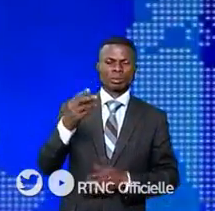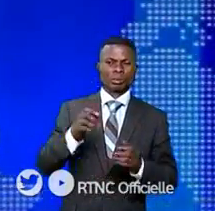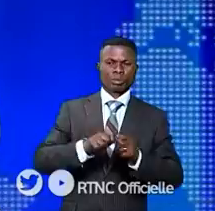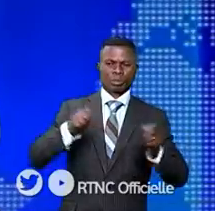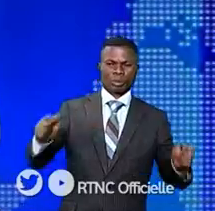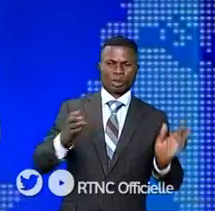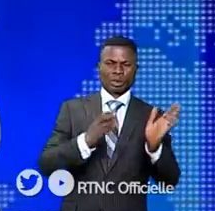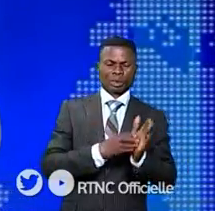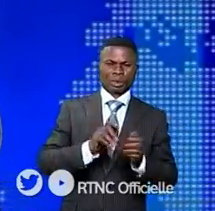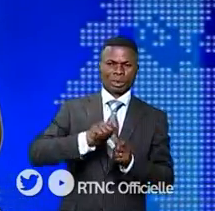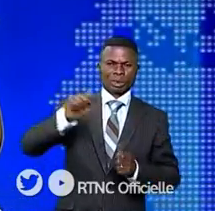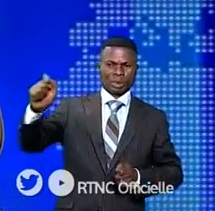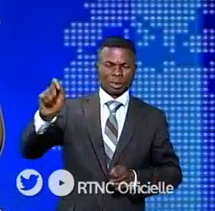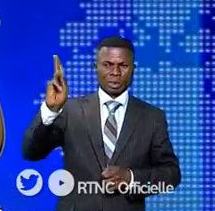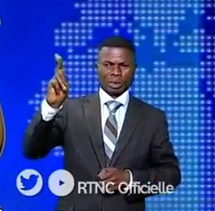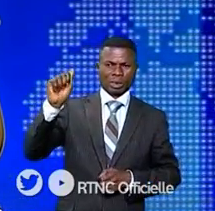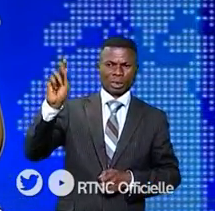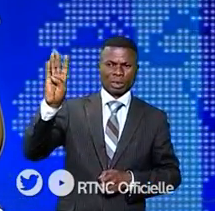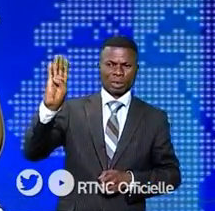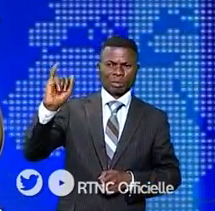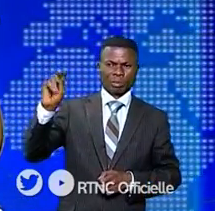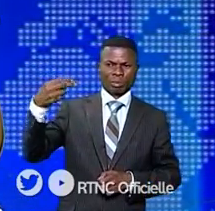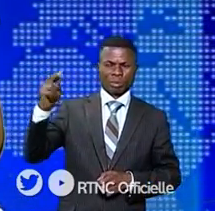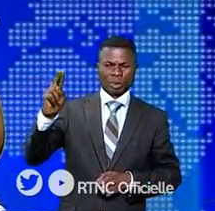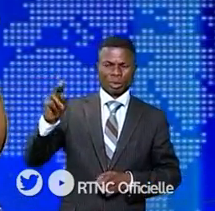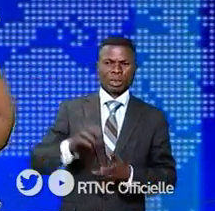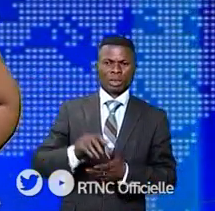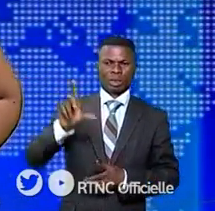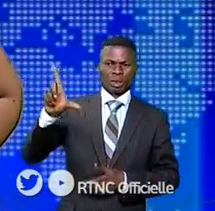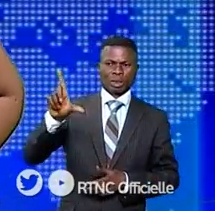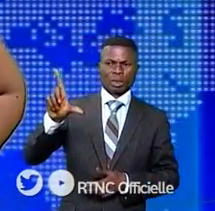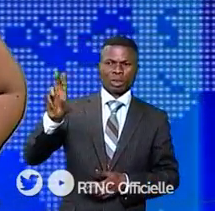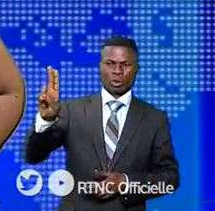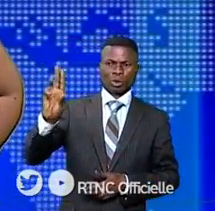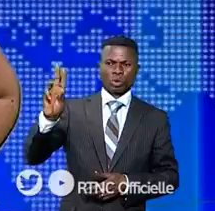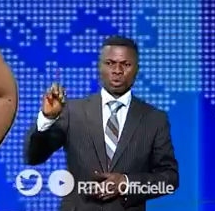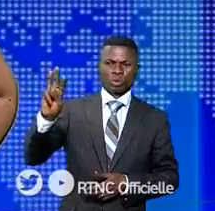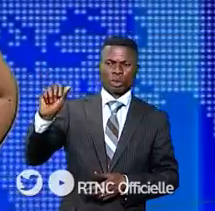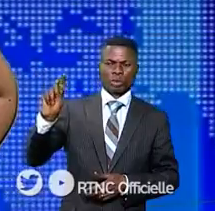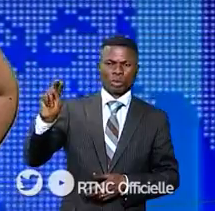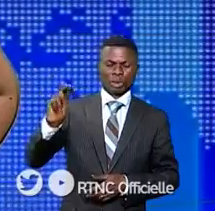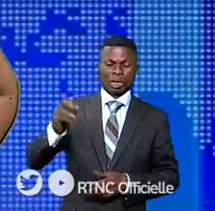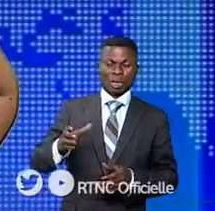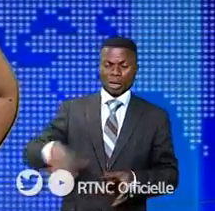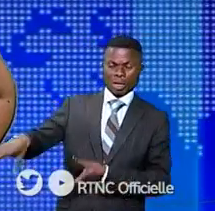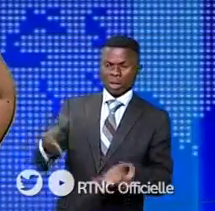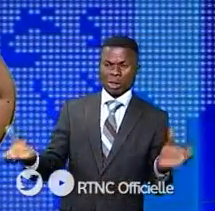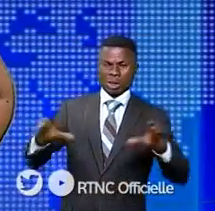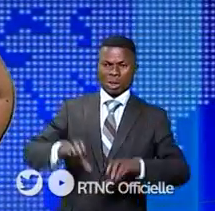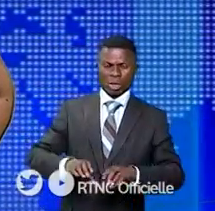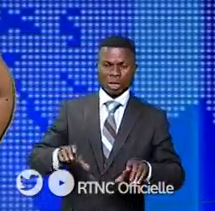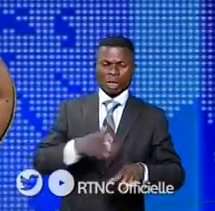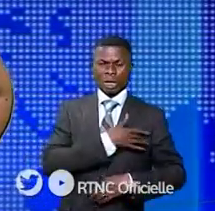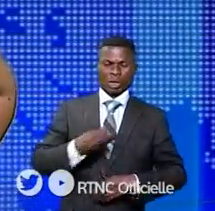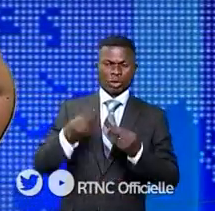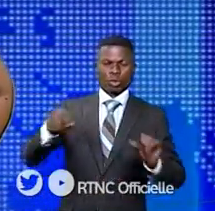59 km de Cabinda, chef-lieu de la province de Lomami, est menacée par une érosion monstre dénommée Jérusalem. Je ne